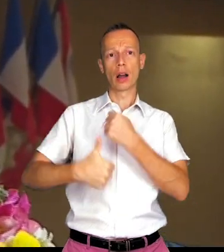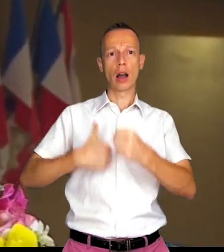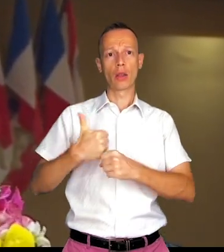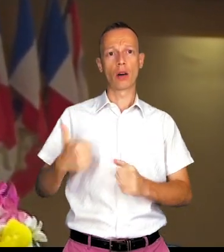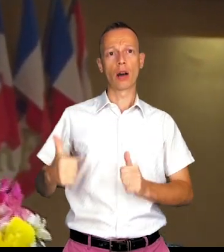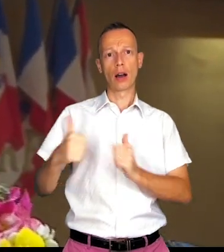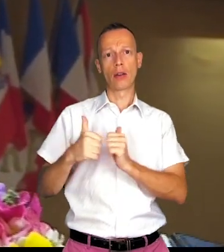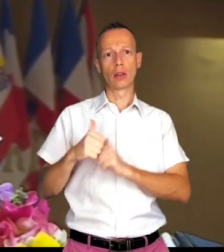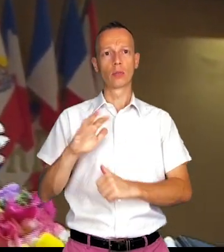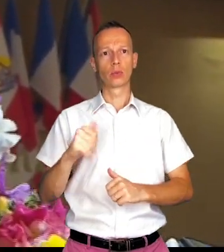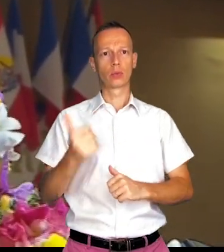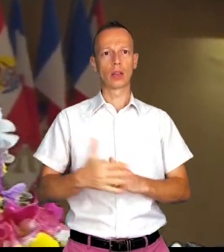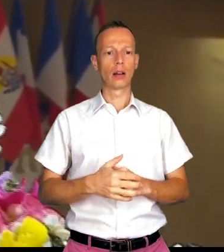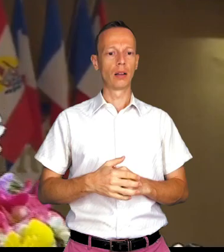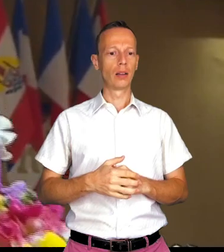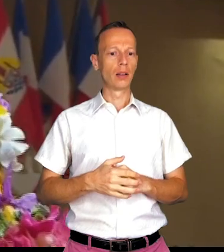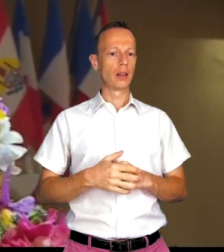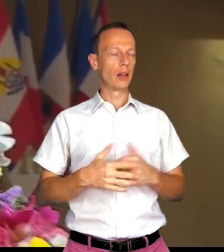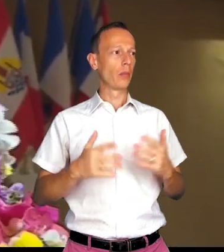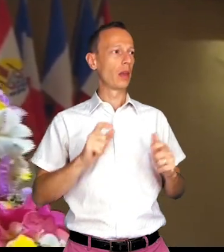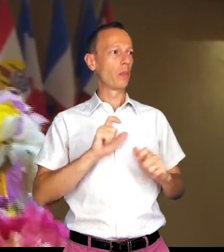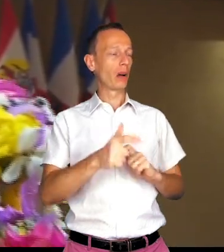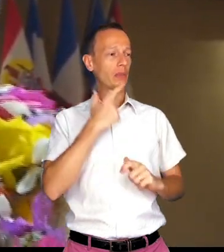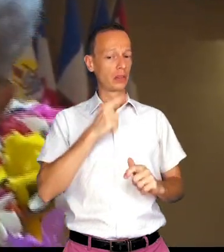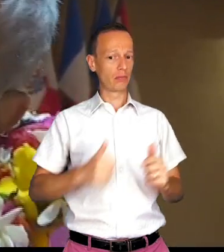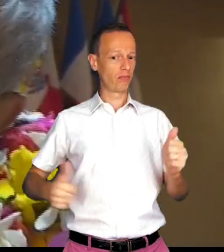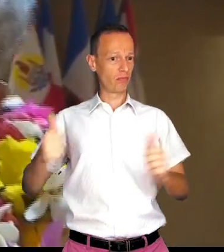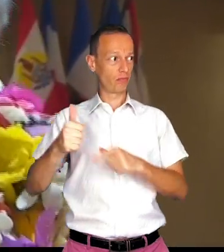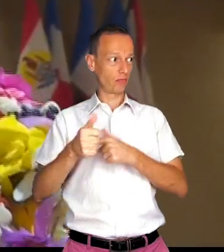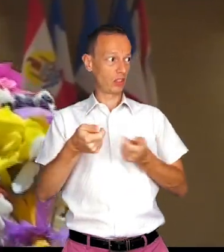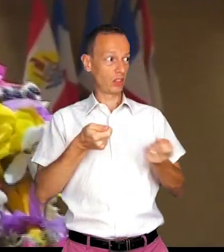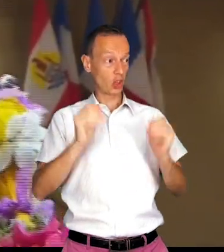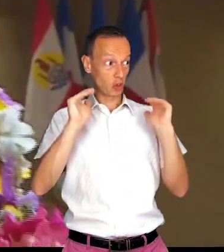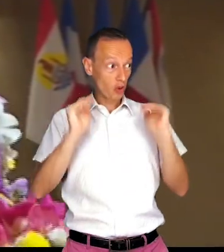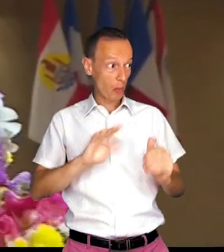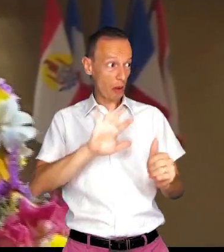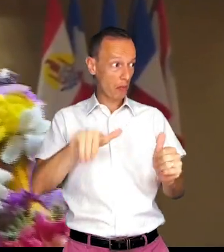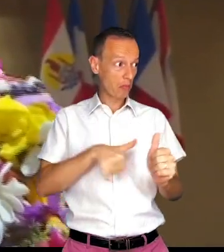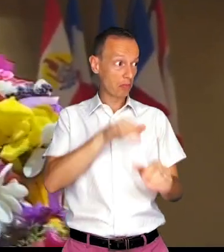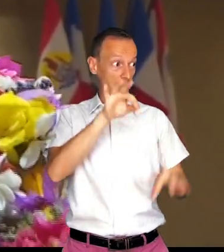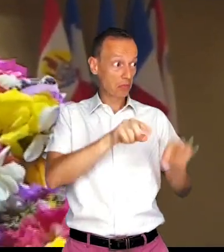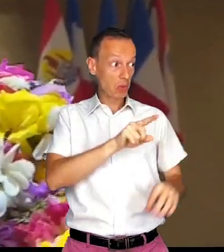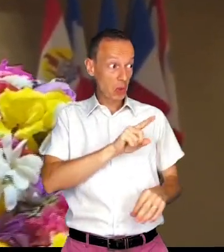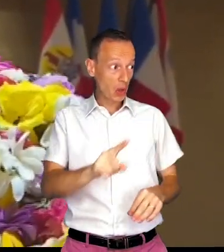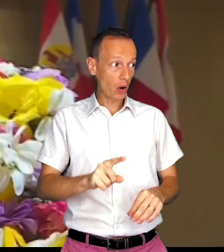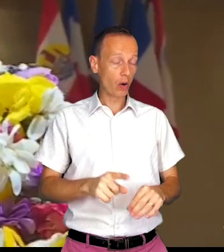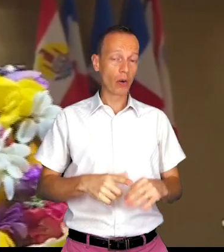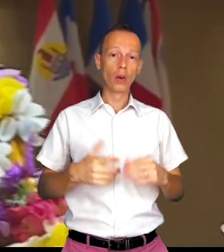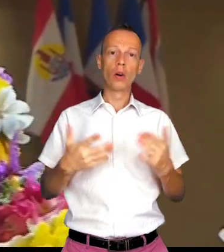depuis presque un an, on peut dire. Mais qui nous dit que ce ne sera pas Cyril qui va tirer les ficelles de l'arrière ? Cyril ?